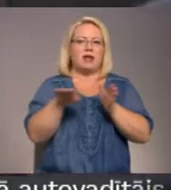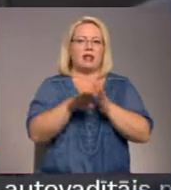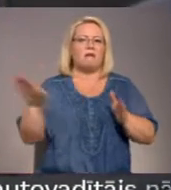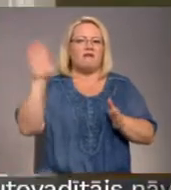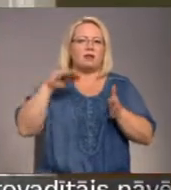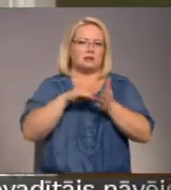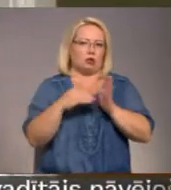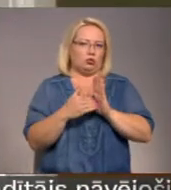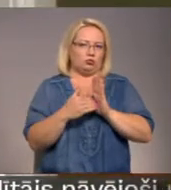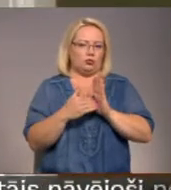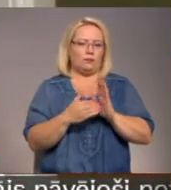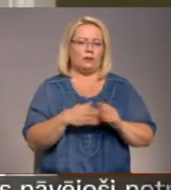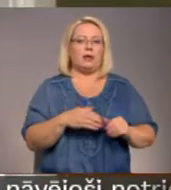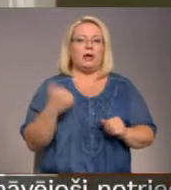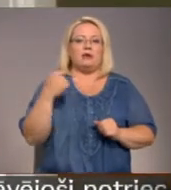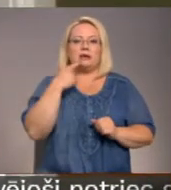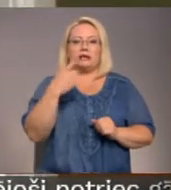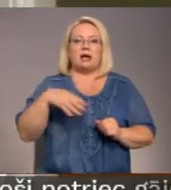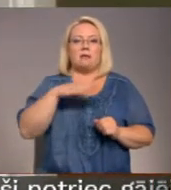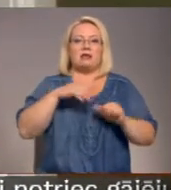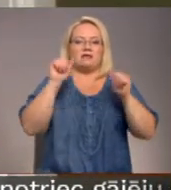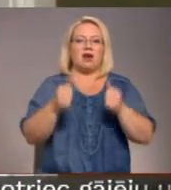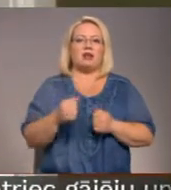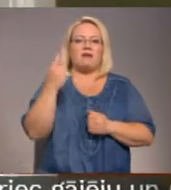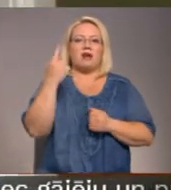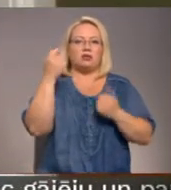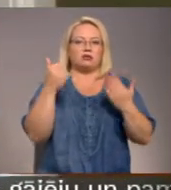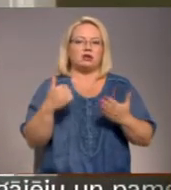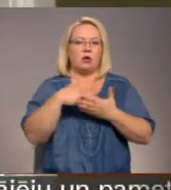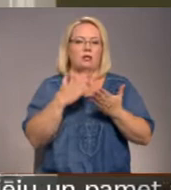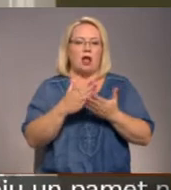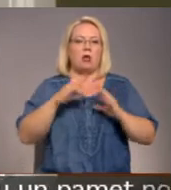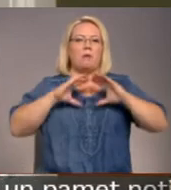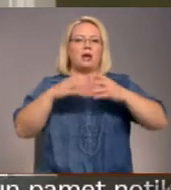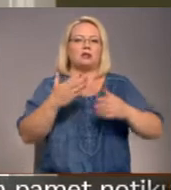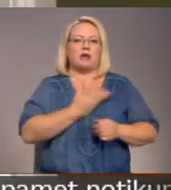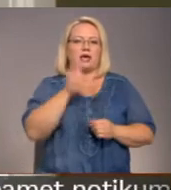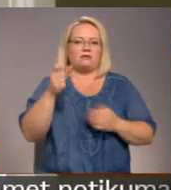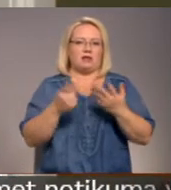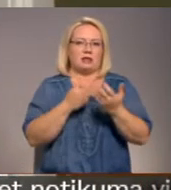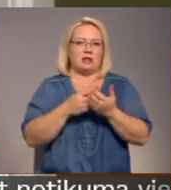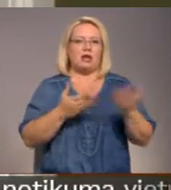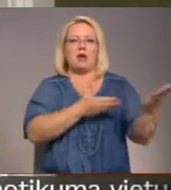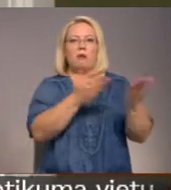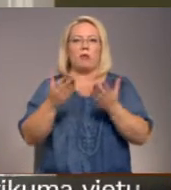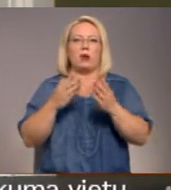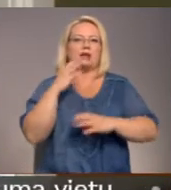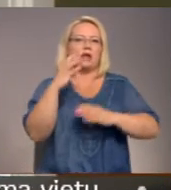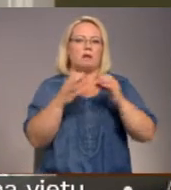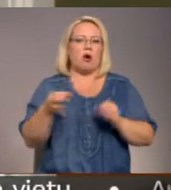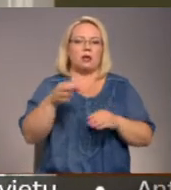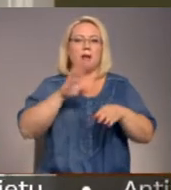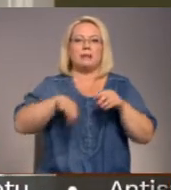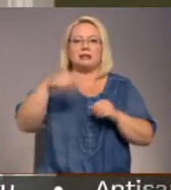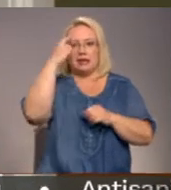statusu. Mēs veidojam 1/6 daļu no pasaules iedzīvotāju skaita, jeb kurai starptautiskai organizācijai bez